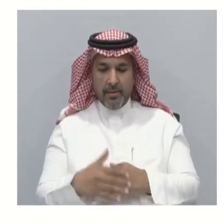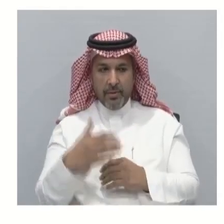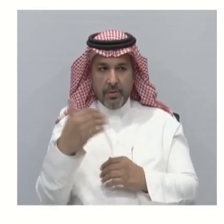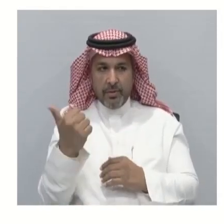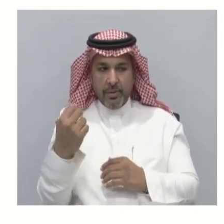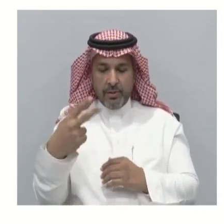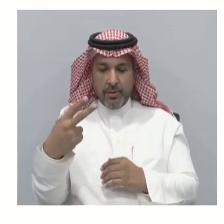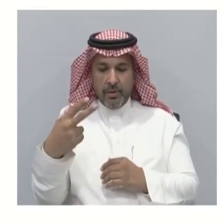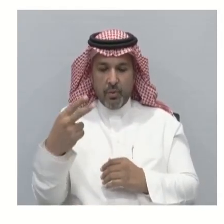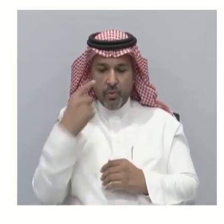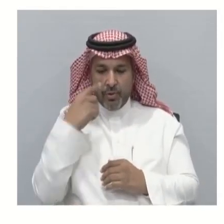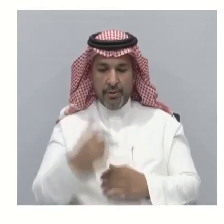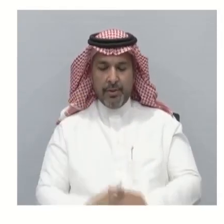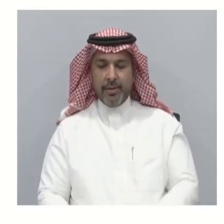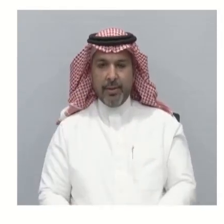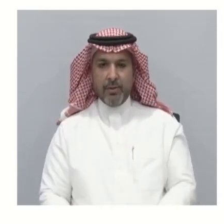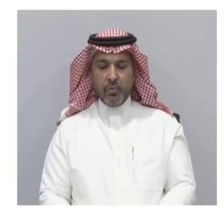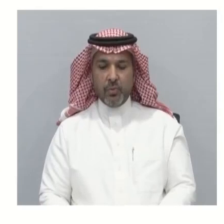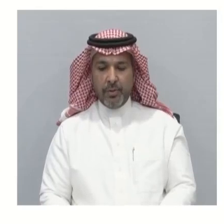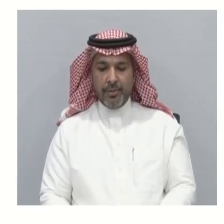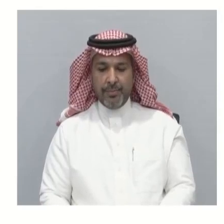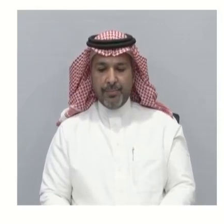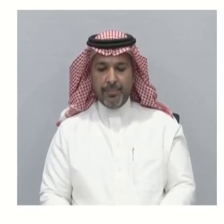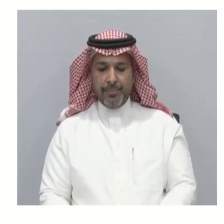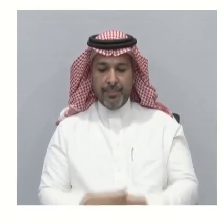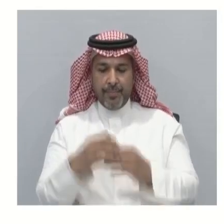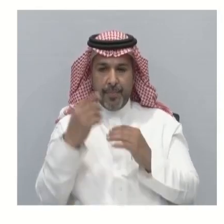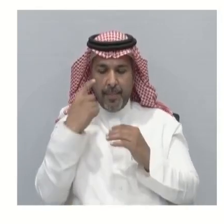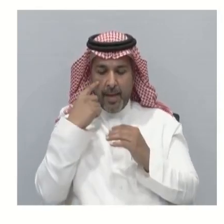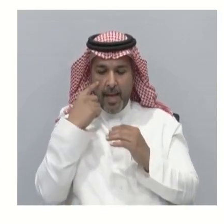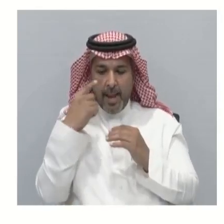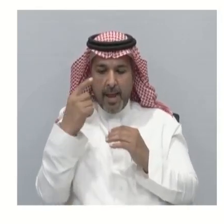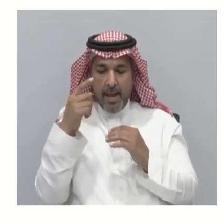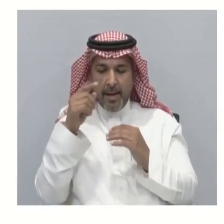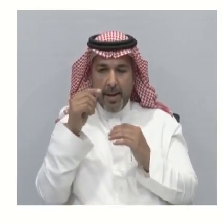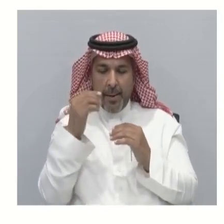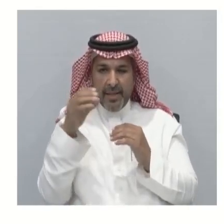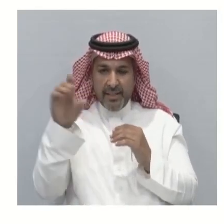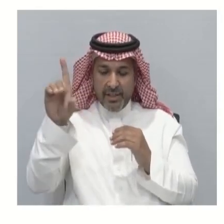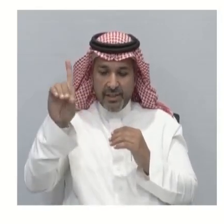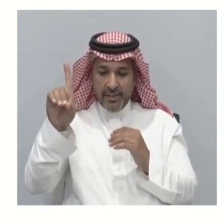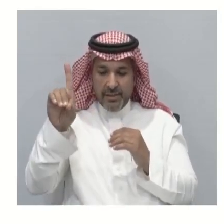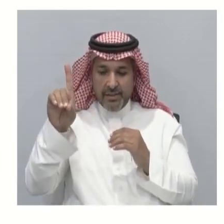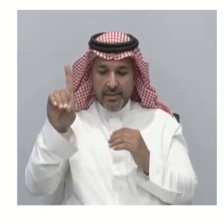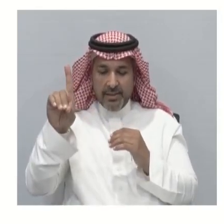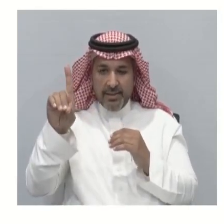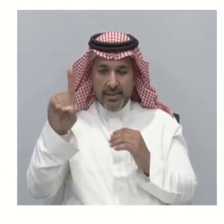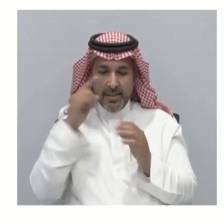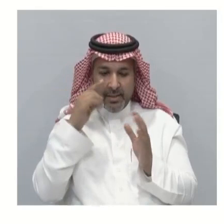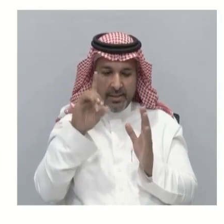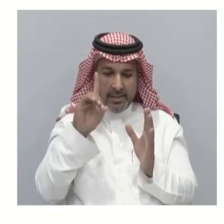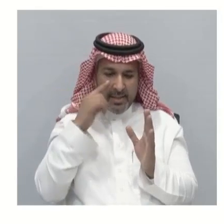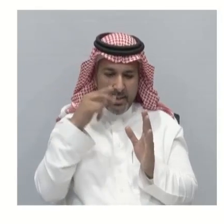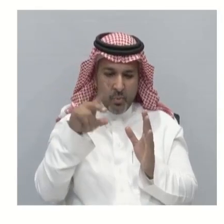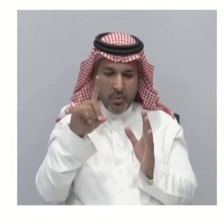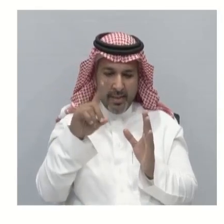قياسه كام وطوله 12 اذا 12 عندي هنا طيب قارنلي بينها وبين الزاويه بي دي اف وين الزاويه بي